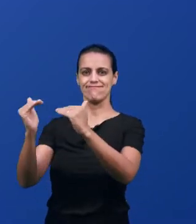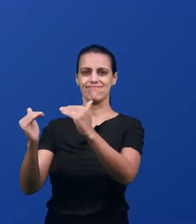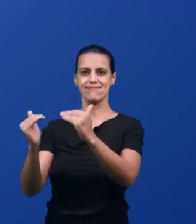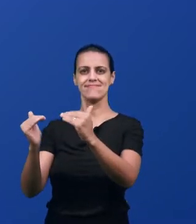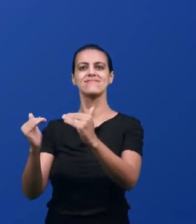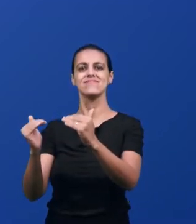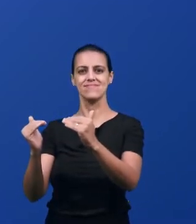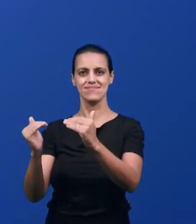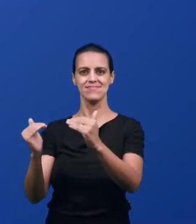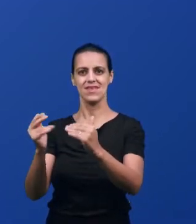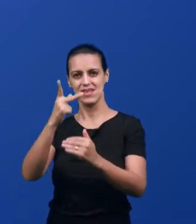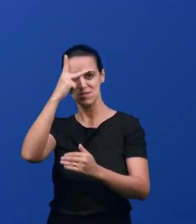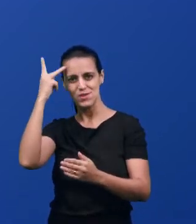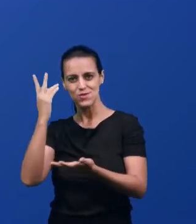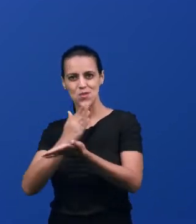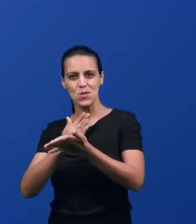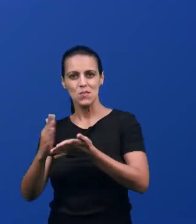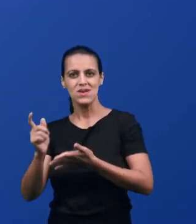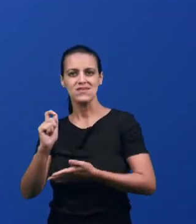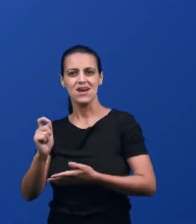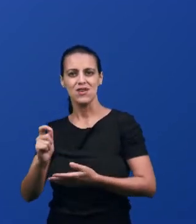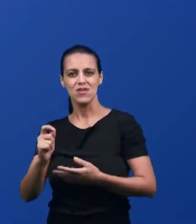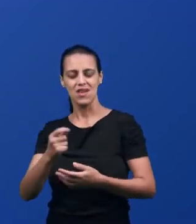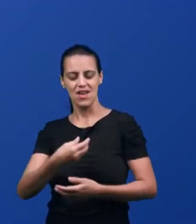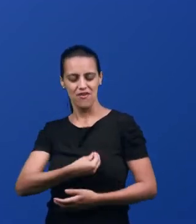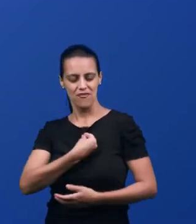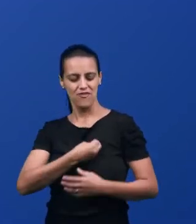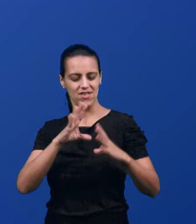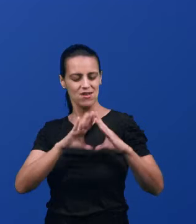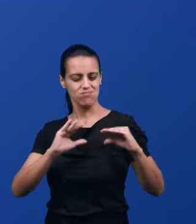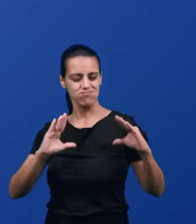donc la bourgeoisie a commencé à